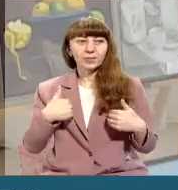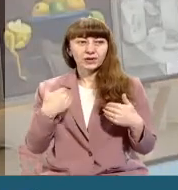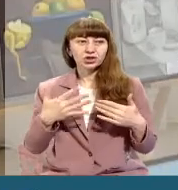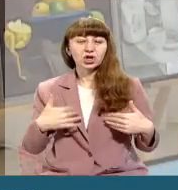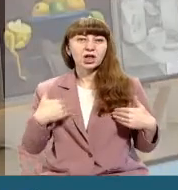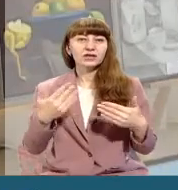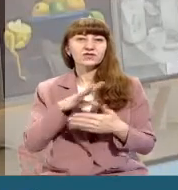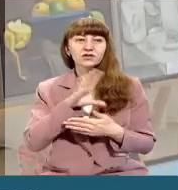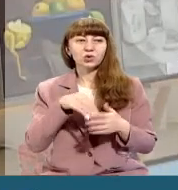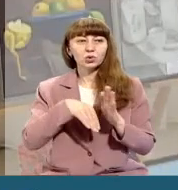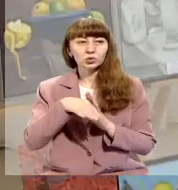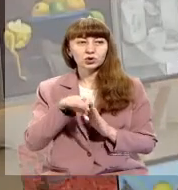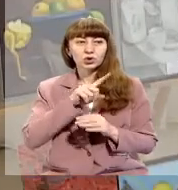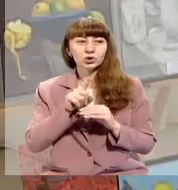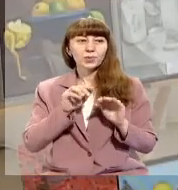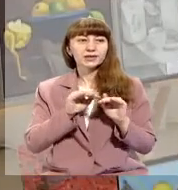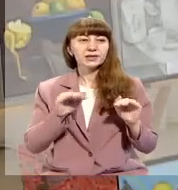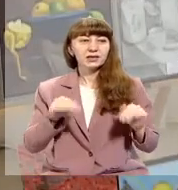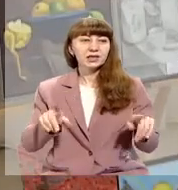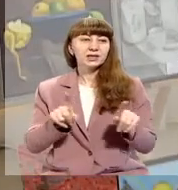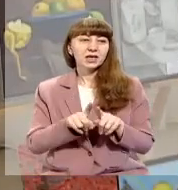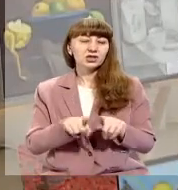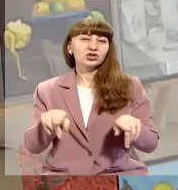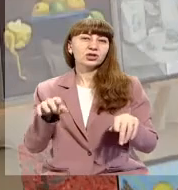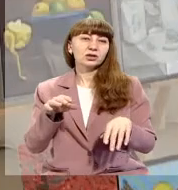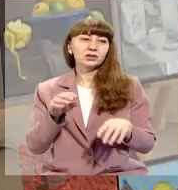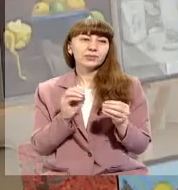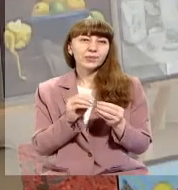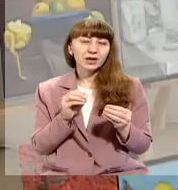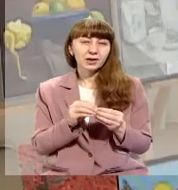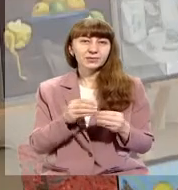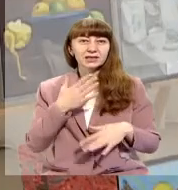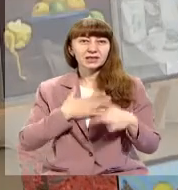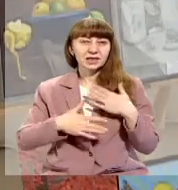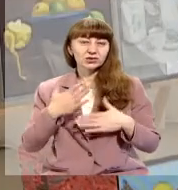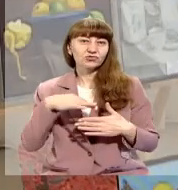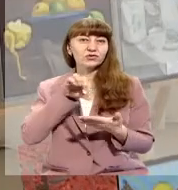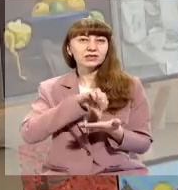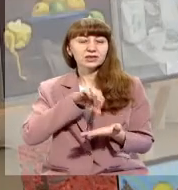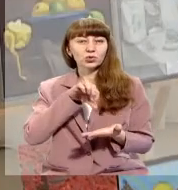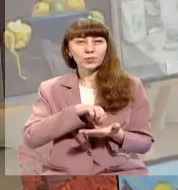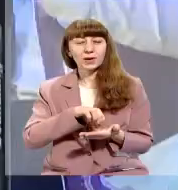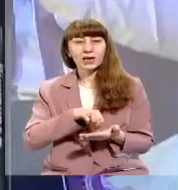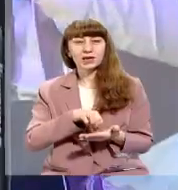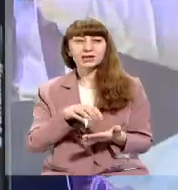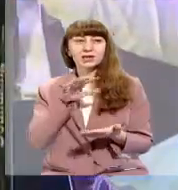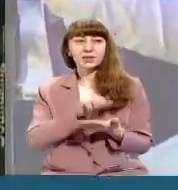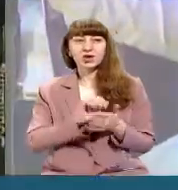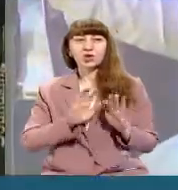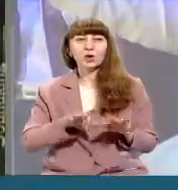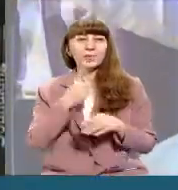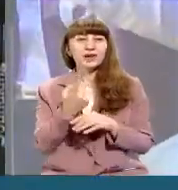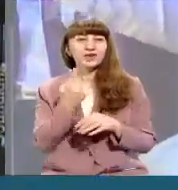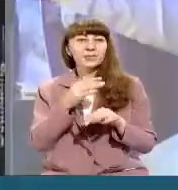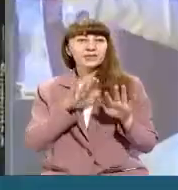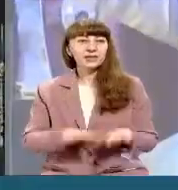пожелать всего самого наилучшего чтобы наши дети также с таким же рвением выступали на всех остальных и занимали только первые места в школе искусств